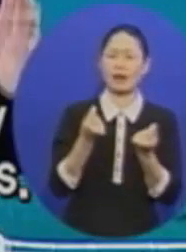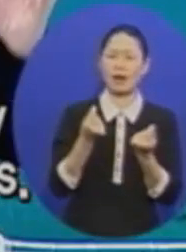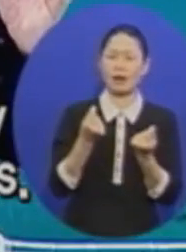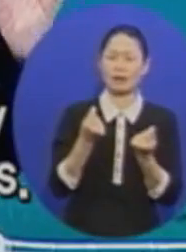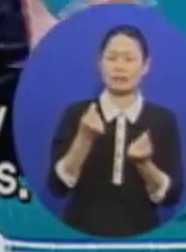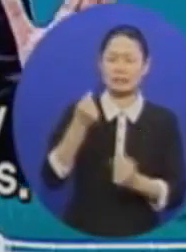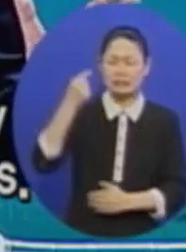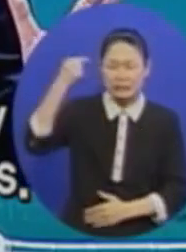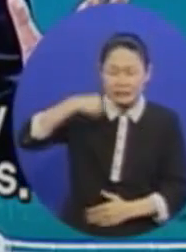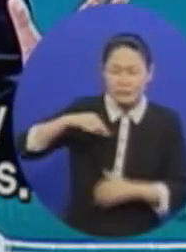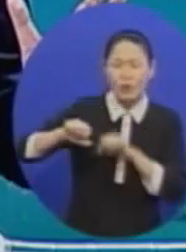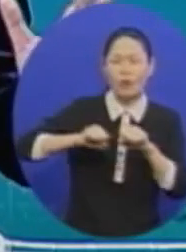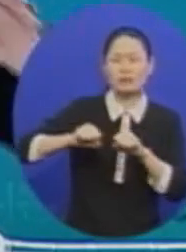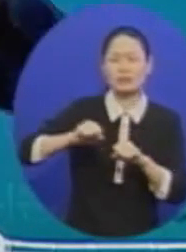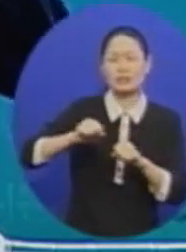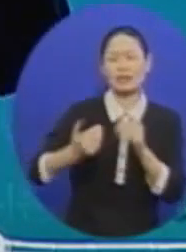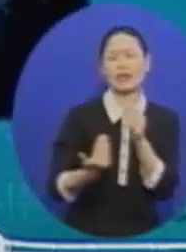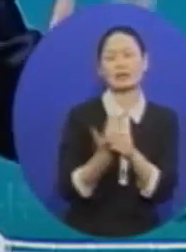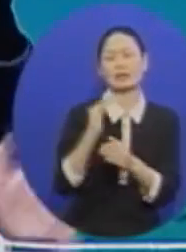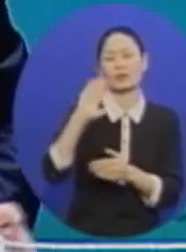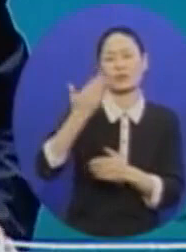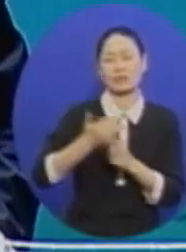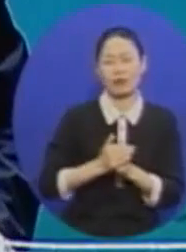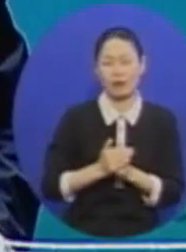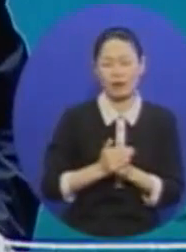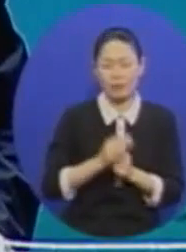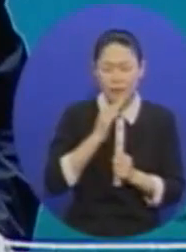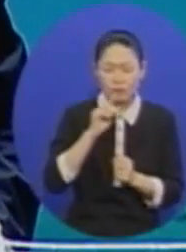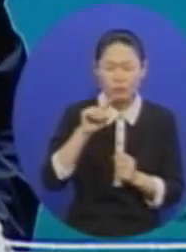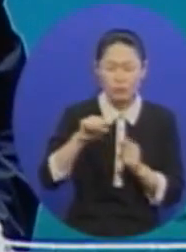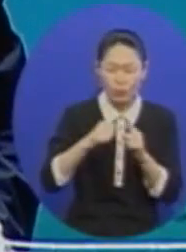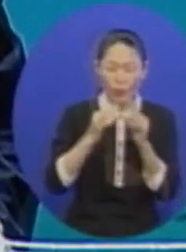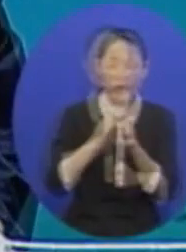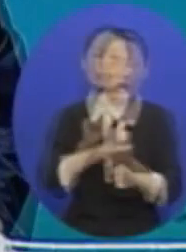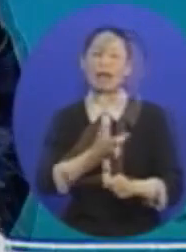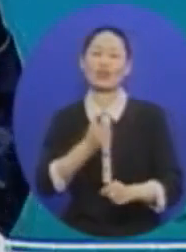그런 역사가 나타나요 이게 교회의 영광입니다